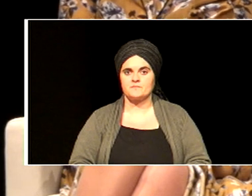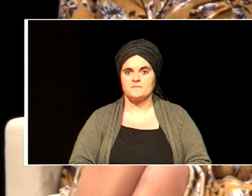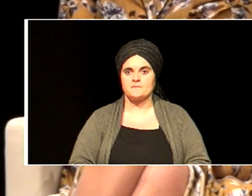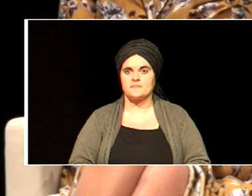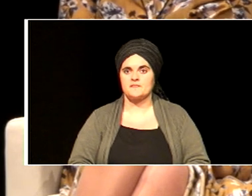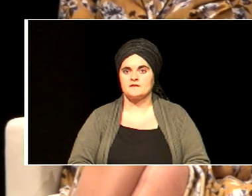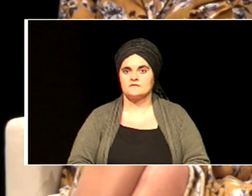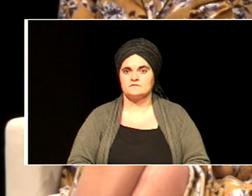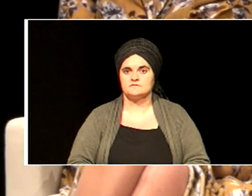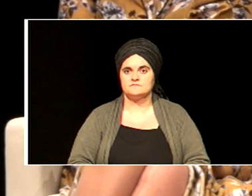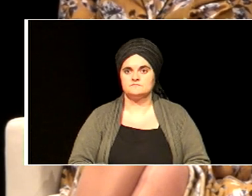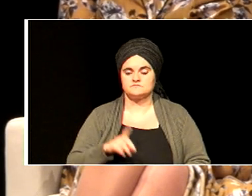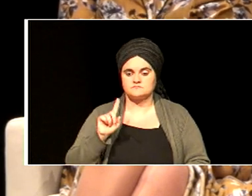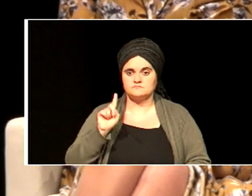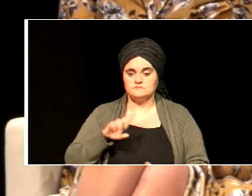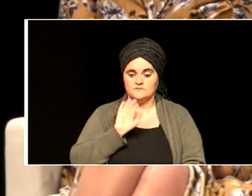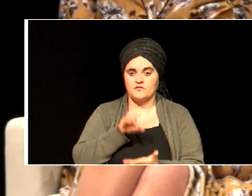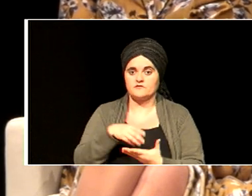ikusi ditugu aurrerapenak eskolan,